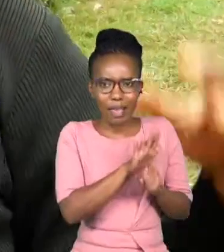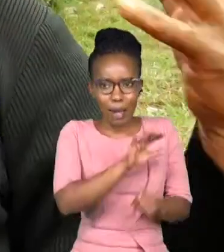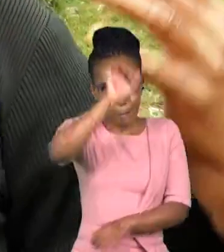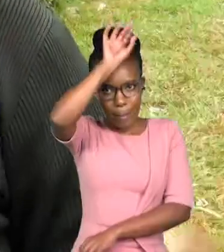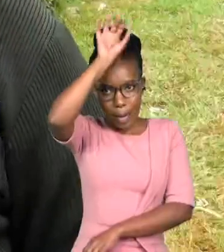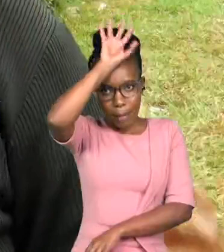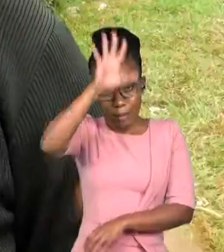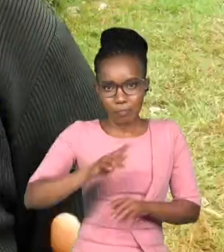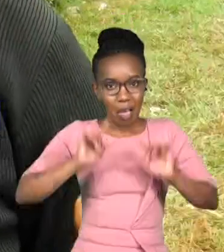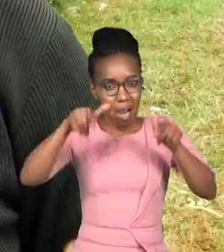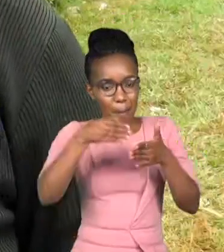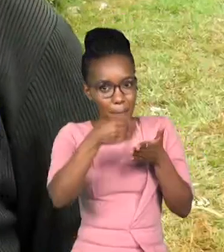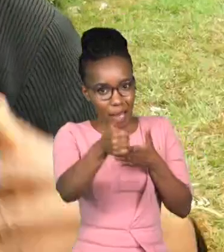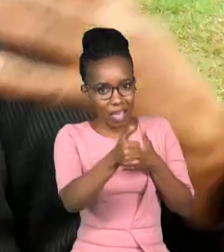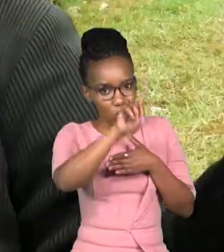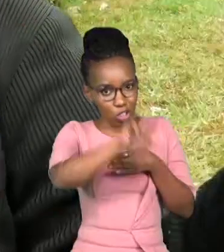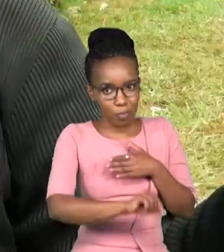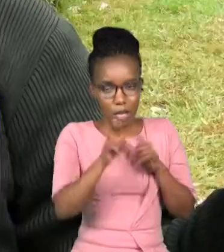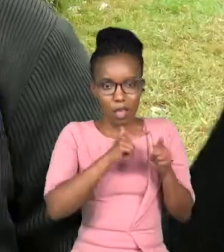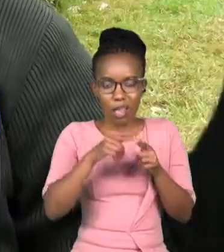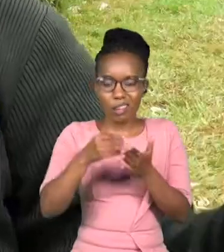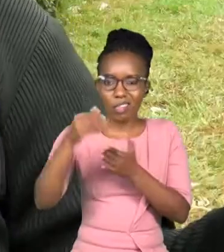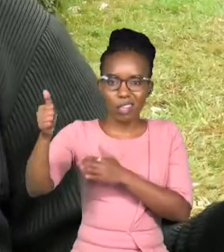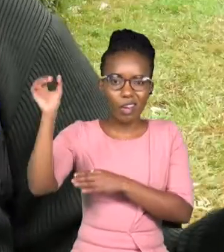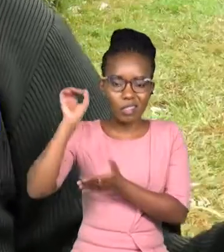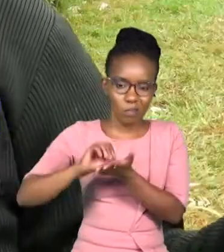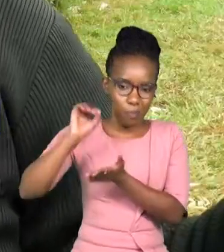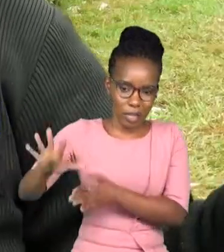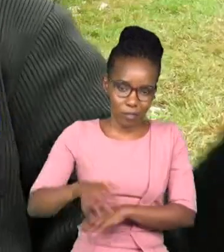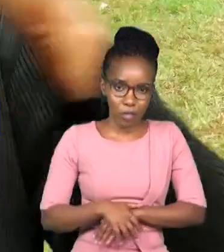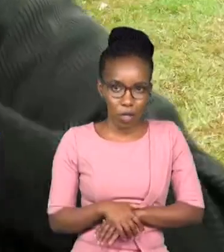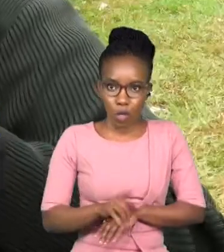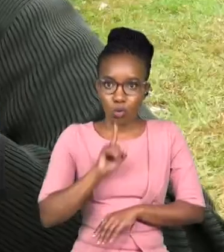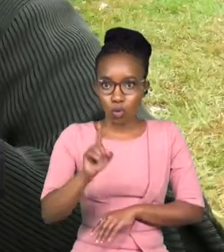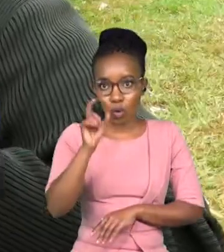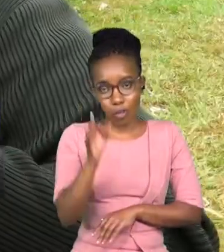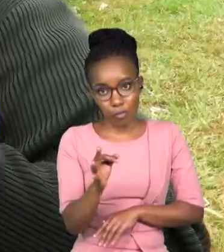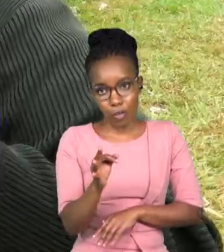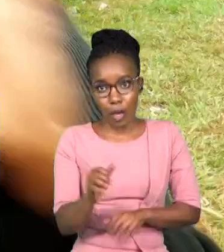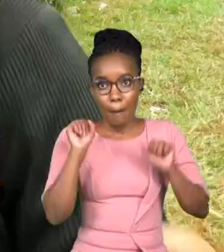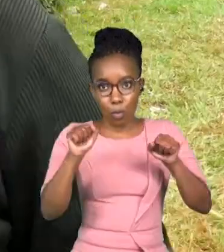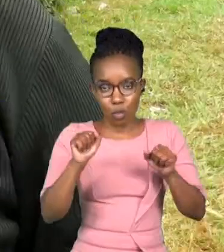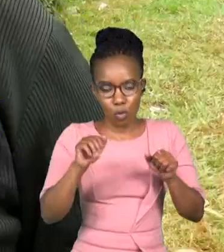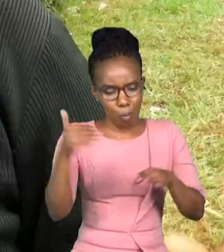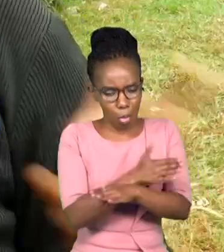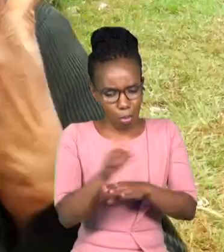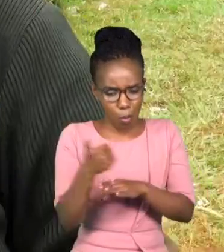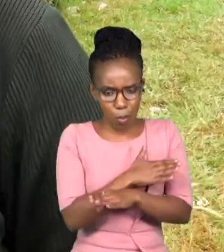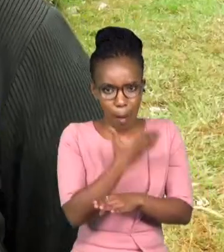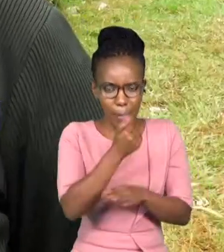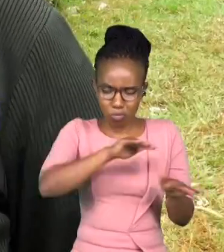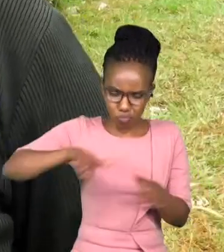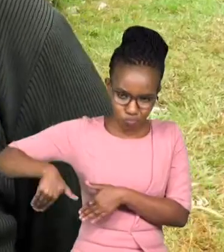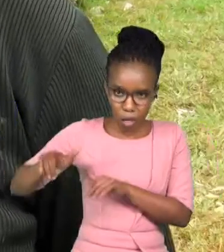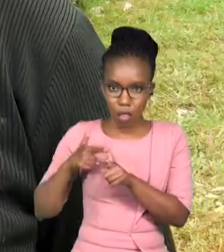mananasi wanakuja wanakununulia bei rahisi, wanaenda kuuza mbali bei kali. Kwa hivyo kama tunaweza kuondolea wa mabrokers, hii biashara inaweza